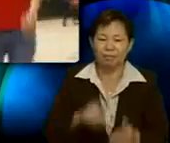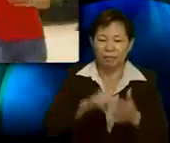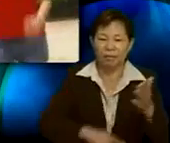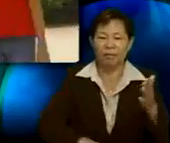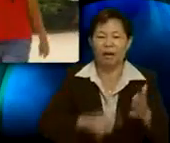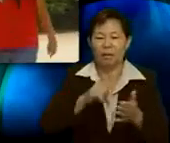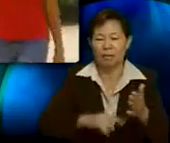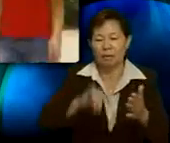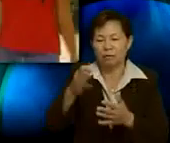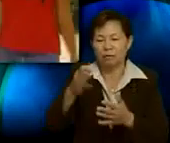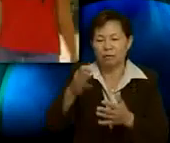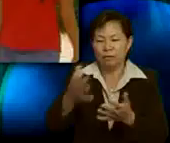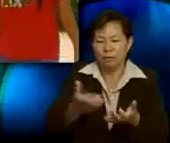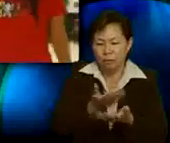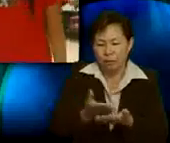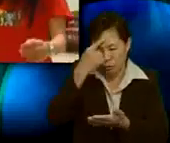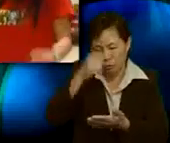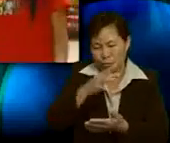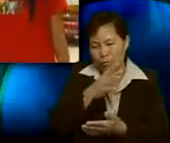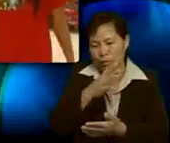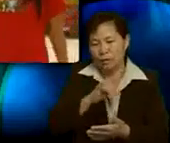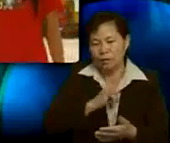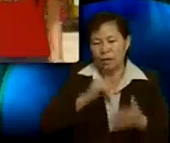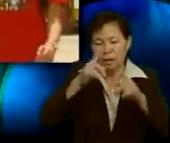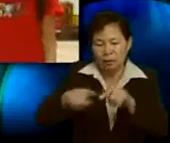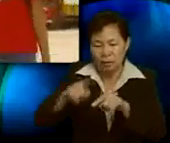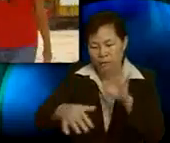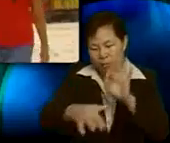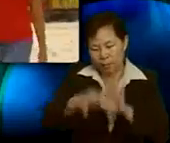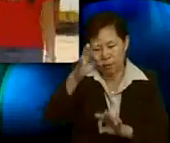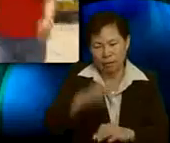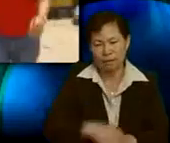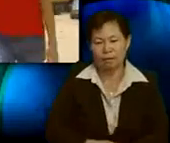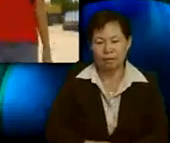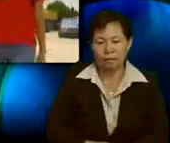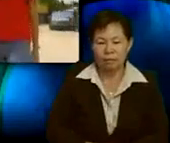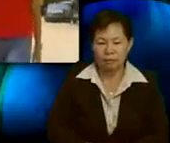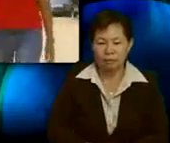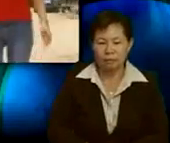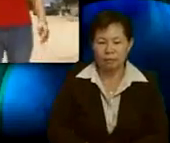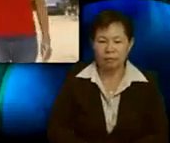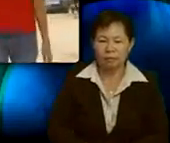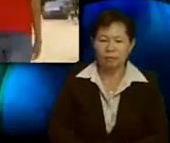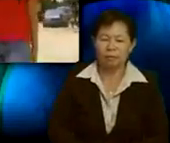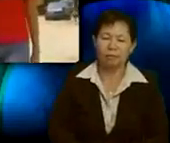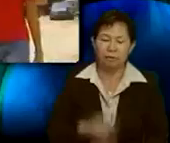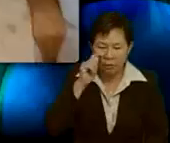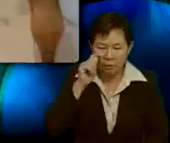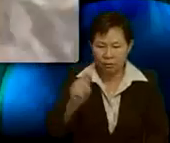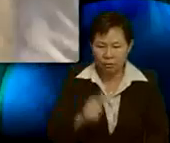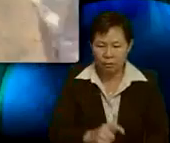Apa yang Jennifer nak beli untuk Mama? Sebenarnya saya ada macam-macam pilihan. Nak tengok ke?